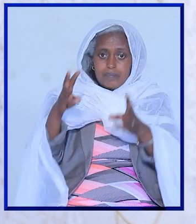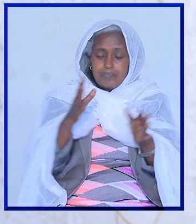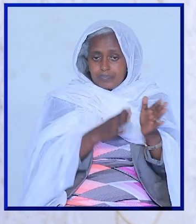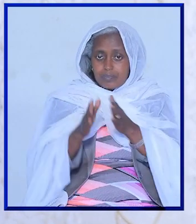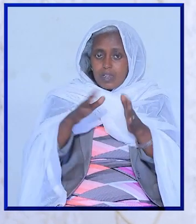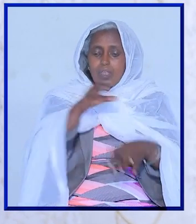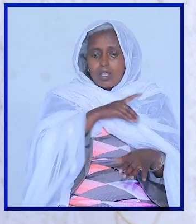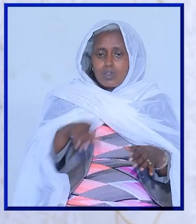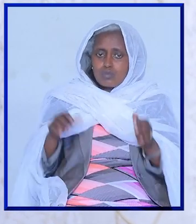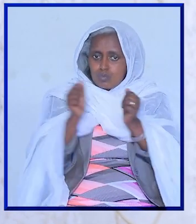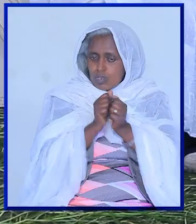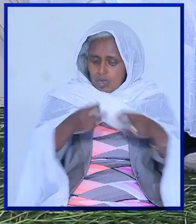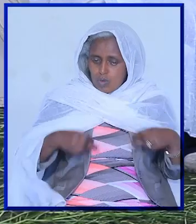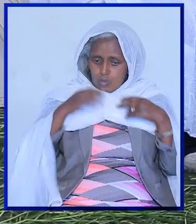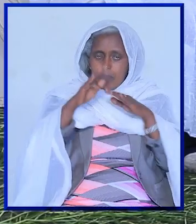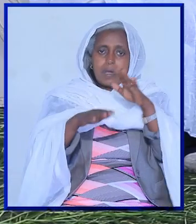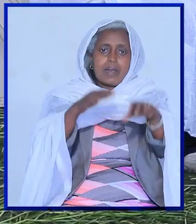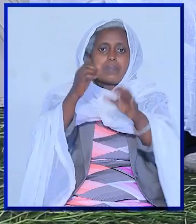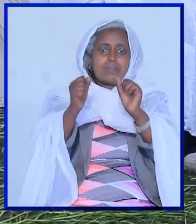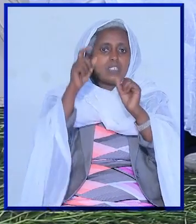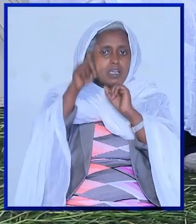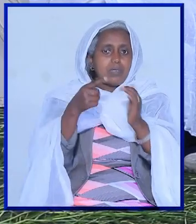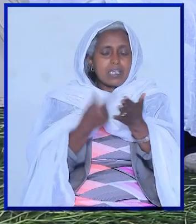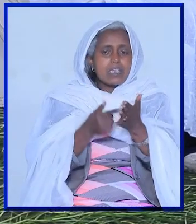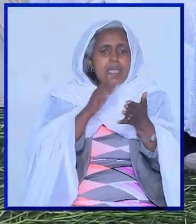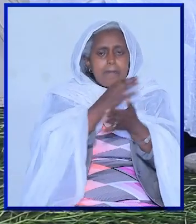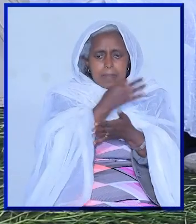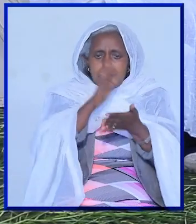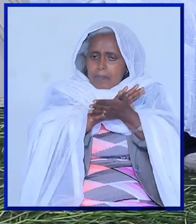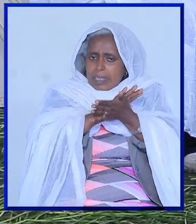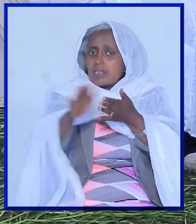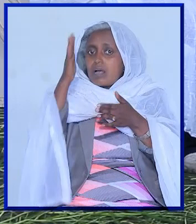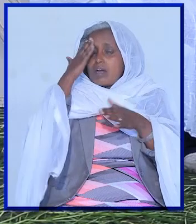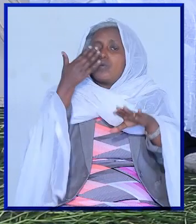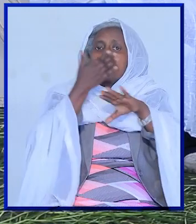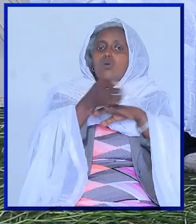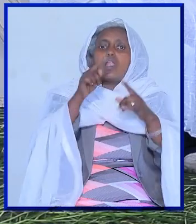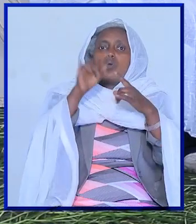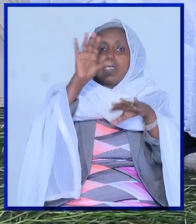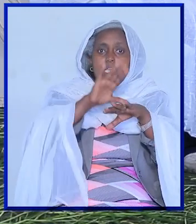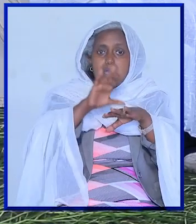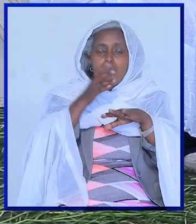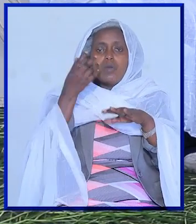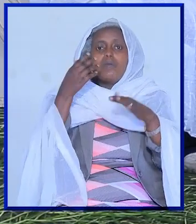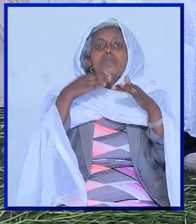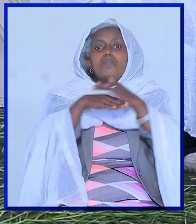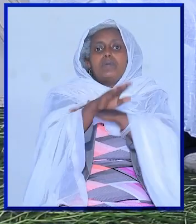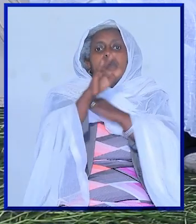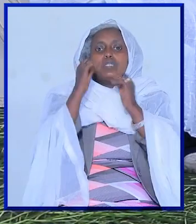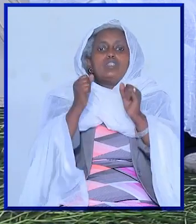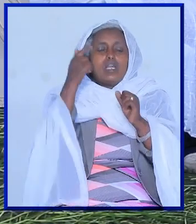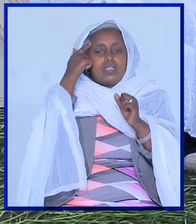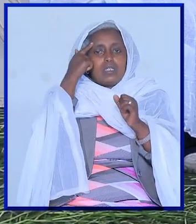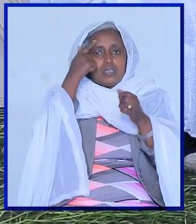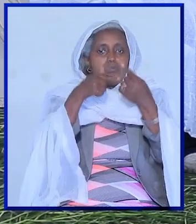ህይወቷን ማራመድ መቻል አለባት። ያንን በደንብ አድርጋ አጥርታ ካወቀች በኋላ ወደ ገዳም ወይም ወደ ምናኔ የሚለውን ሀሳብ